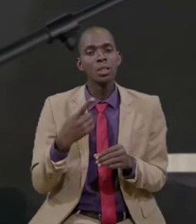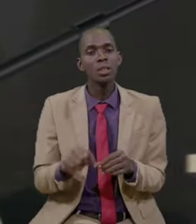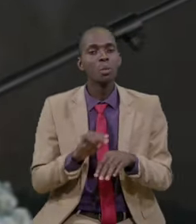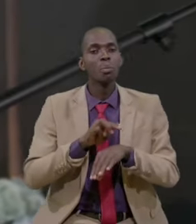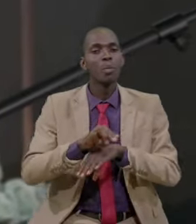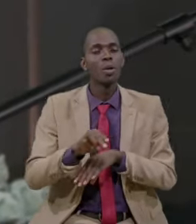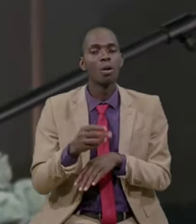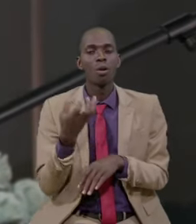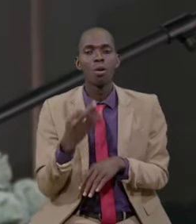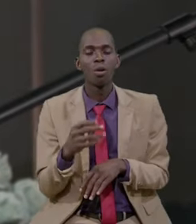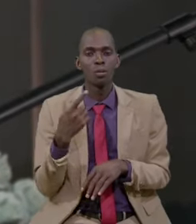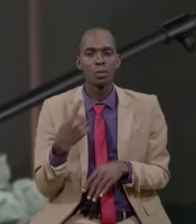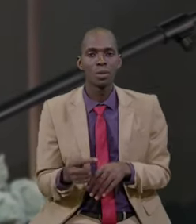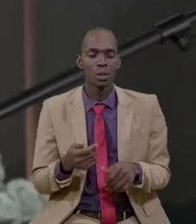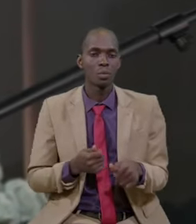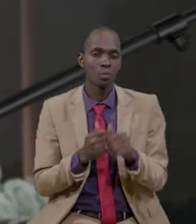ministère